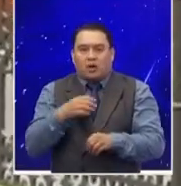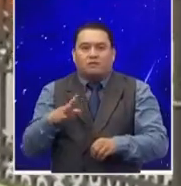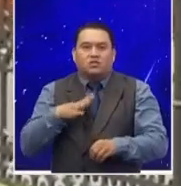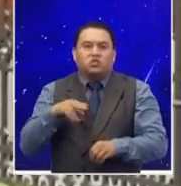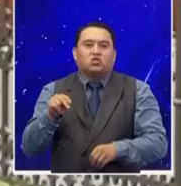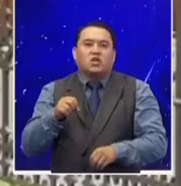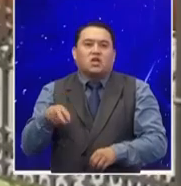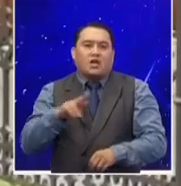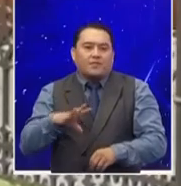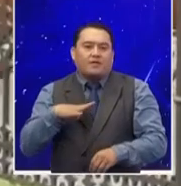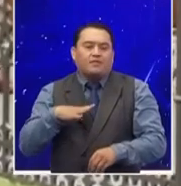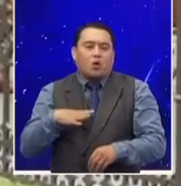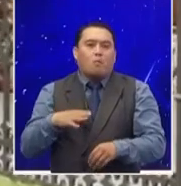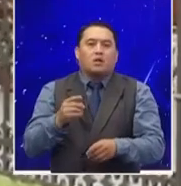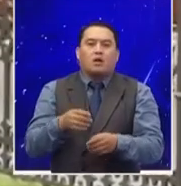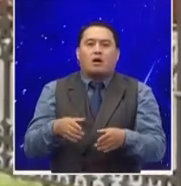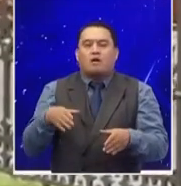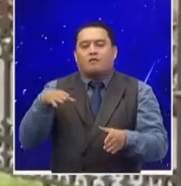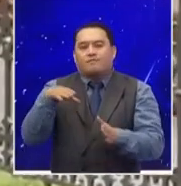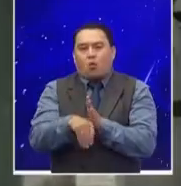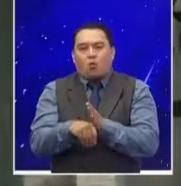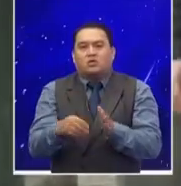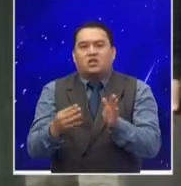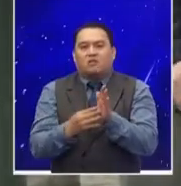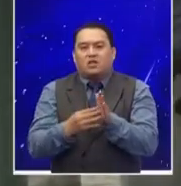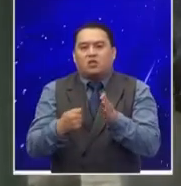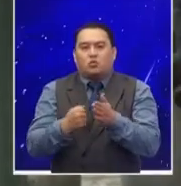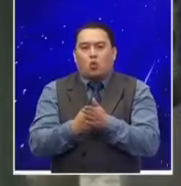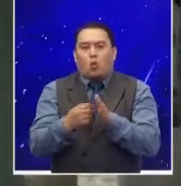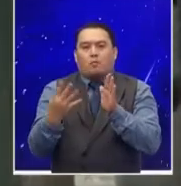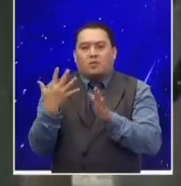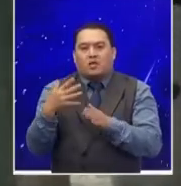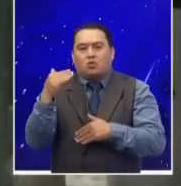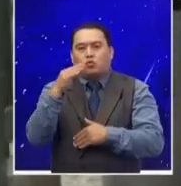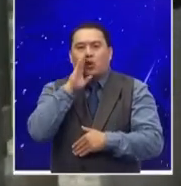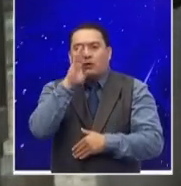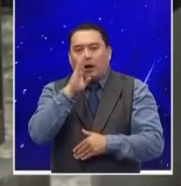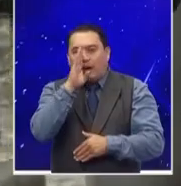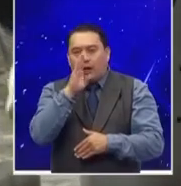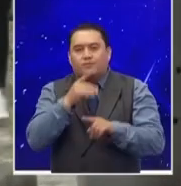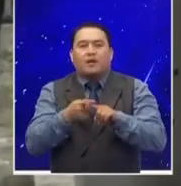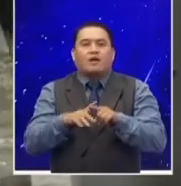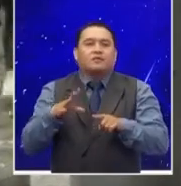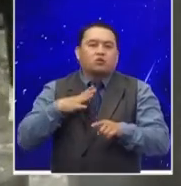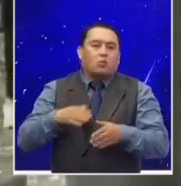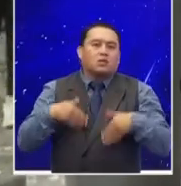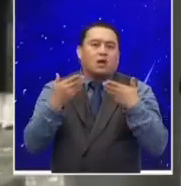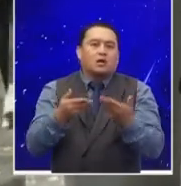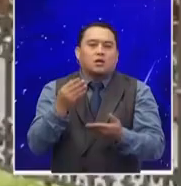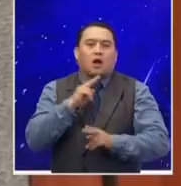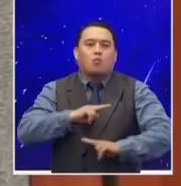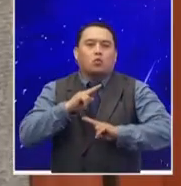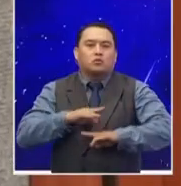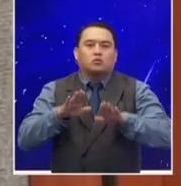15 тысяч. Со среды в Чехии вводится комендантский час с 9 вечера до 5 утра. Исключения предусмотрены лишь